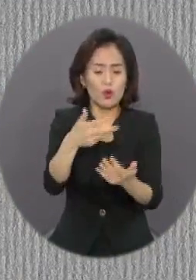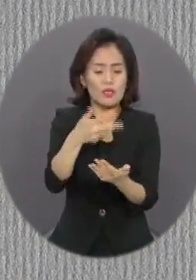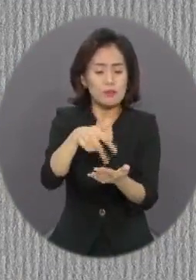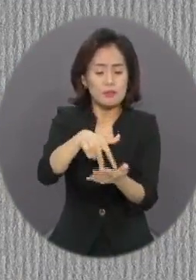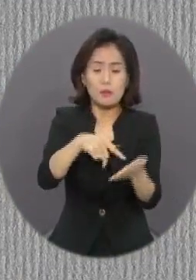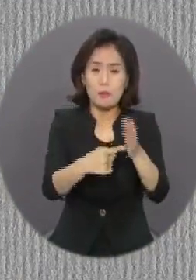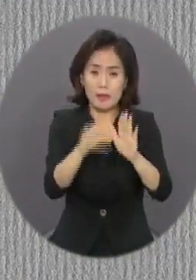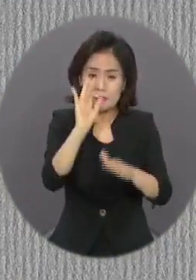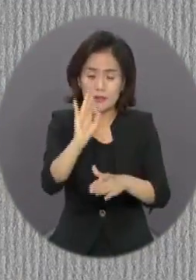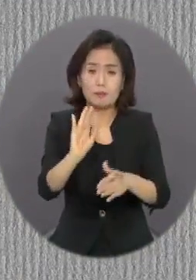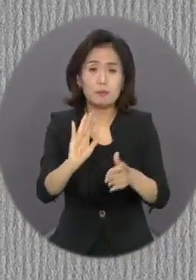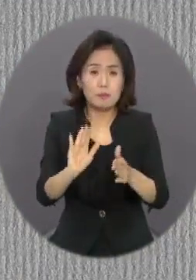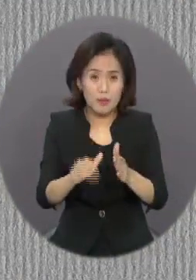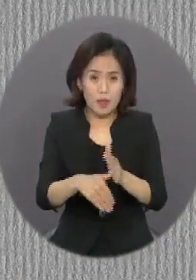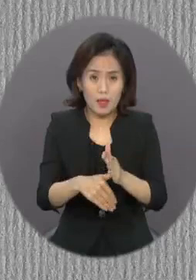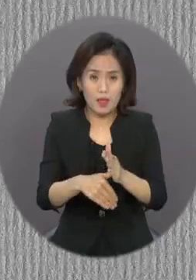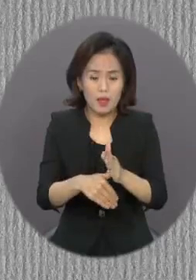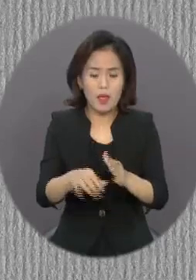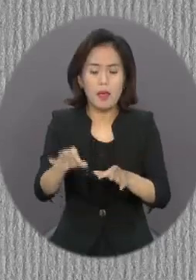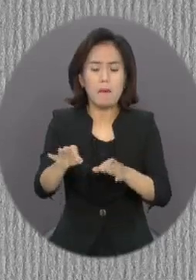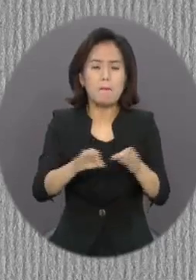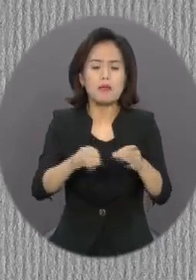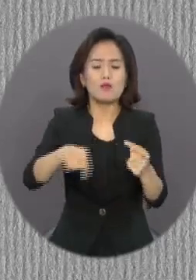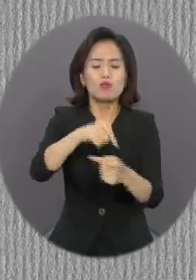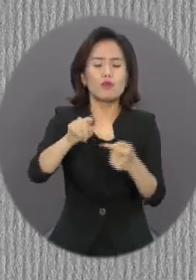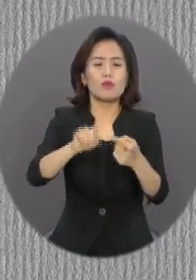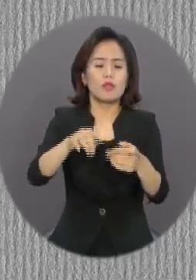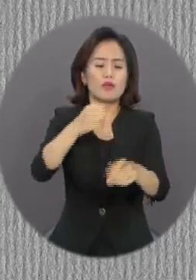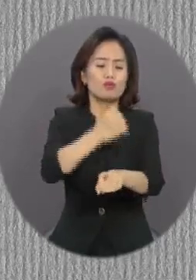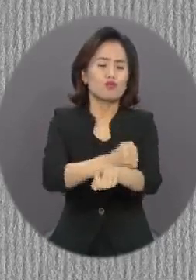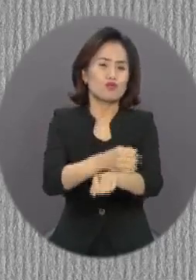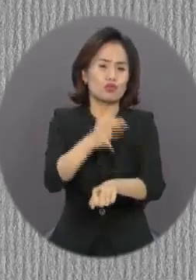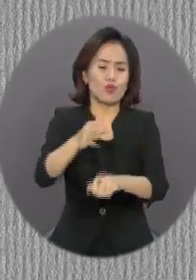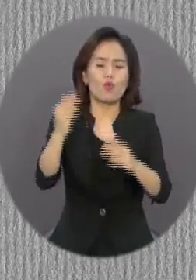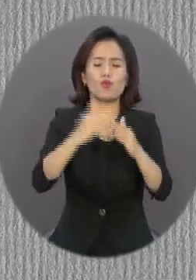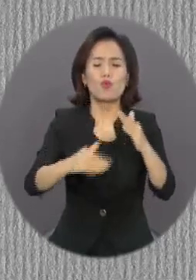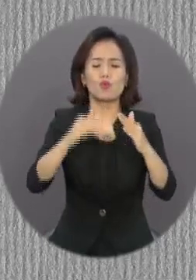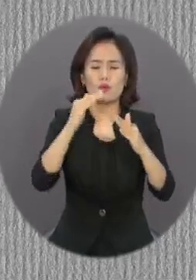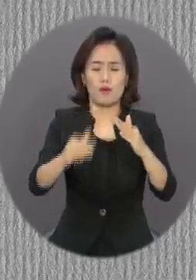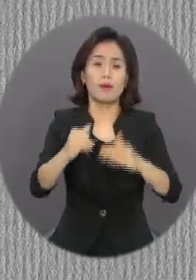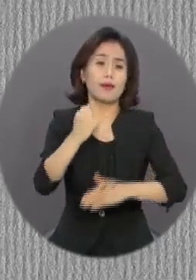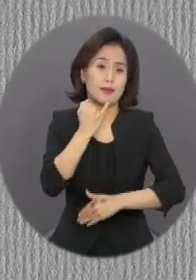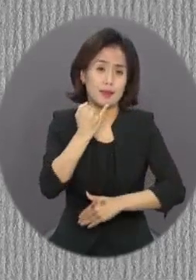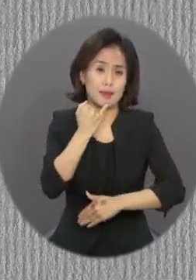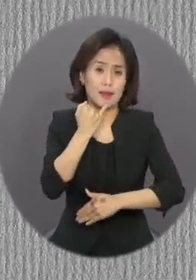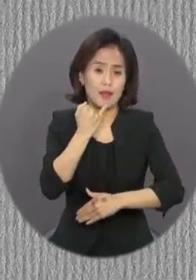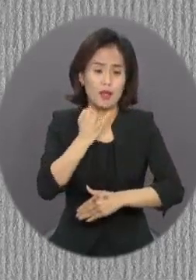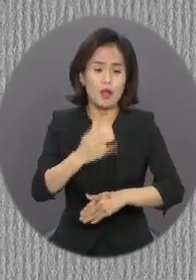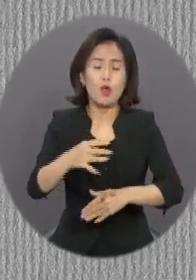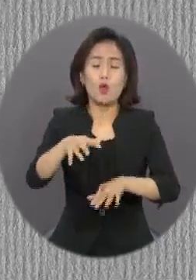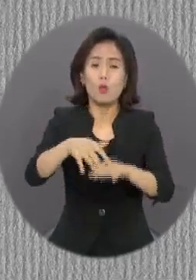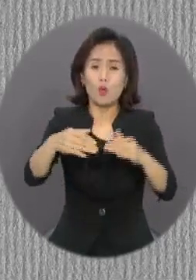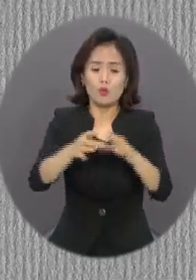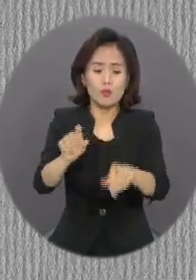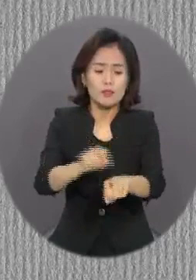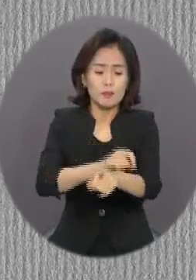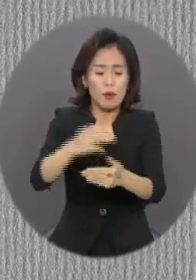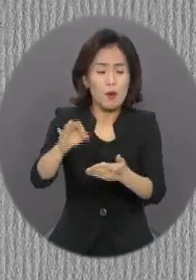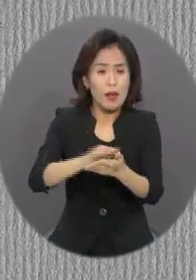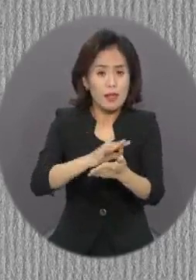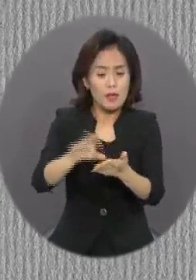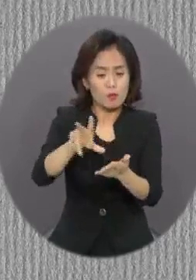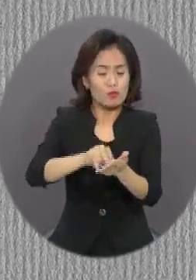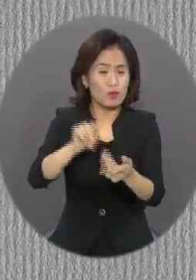살펴봐도 매점 운영에 대한 수수료가 정당하다는 입장뿐 세금이 노조의 특별 회계 수입이 되는 구조적 문제에